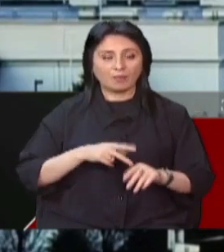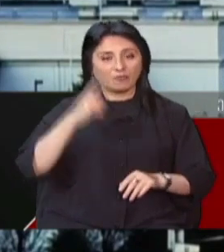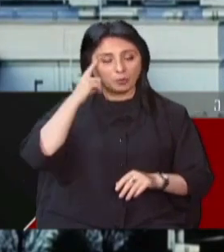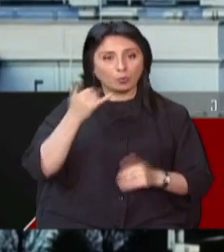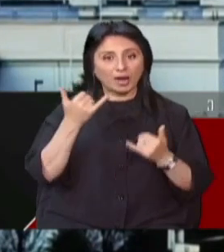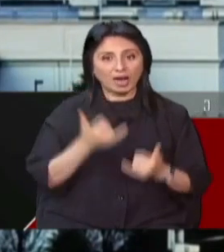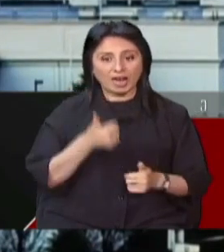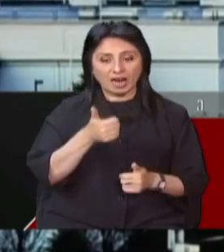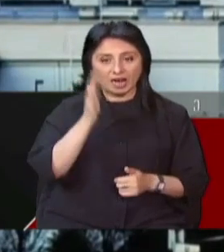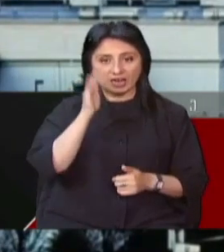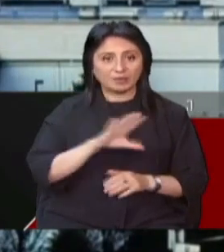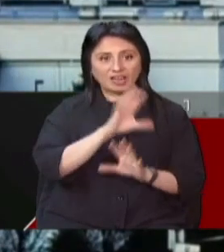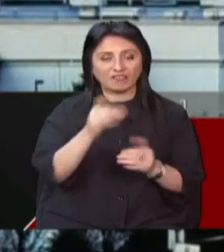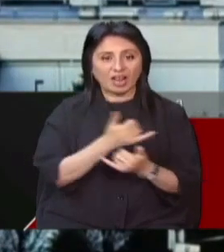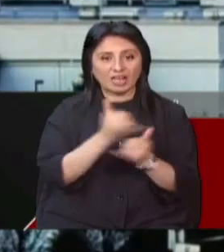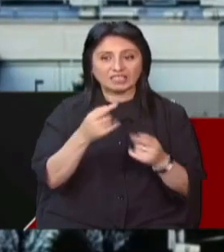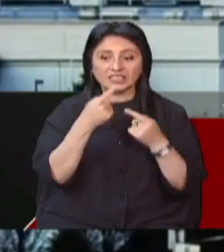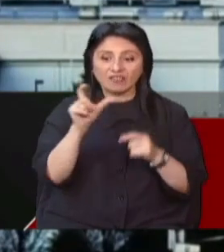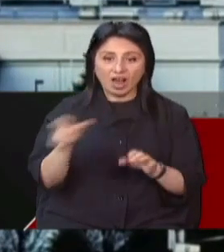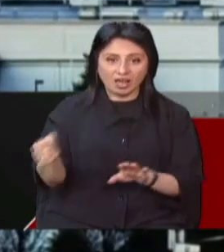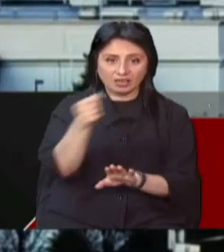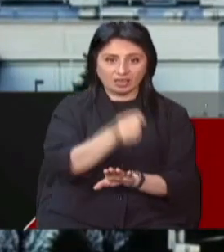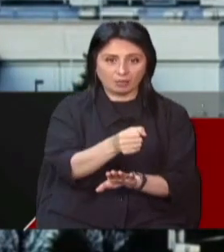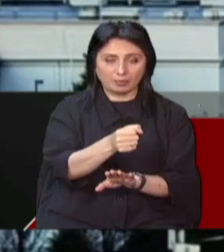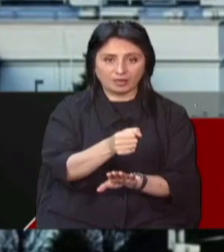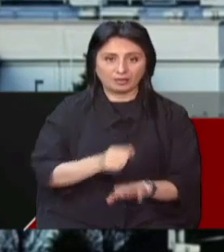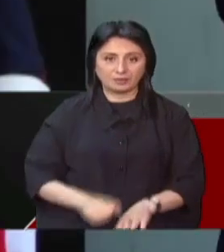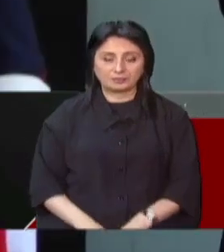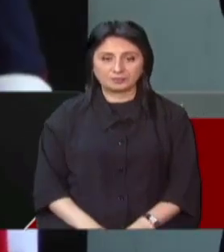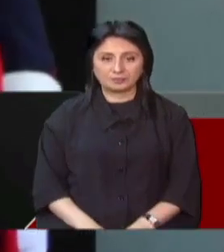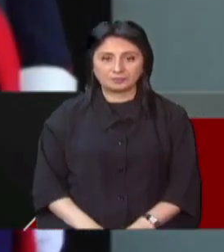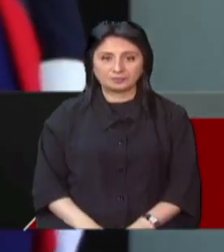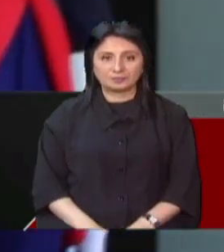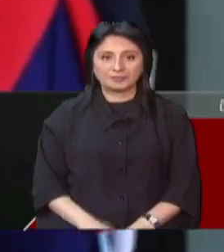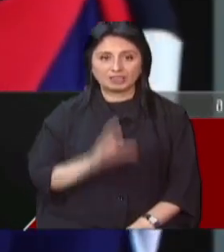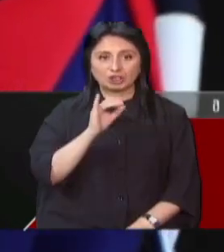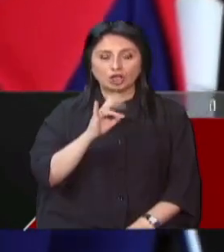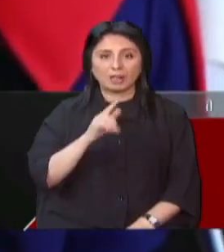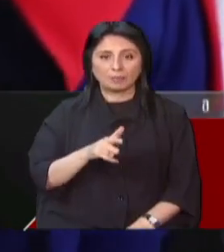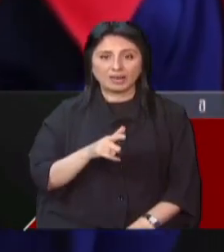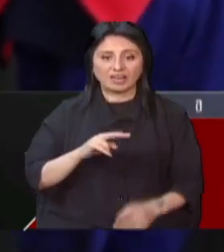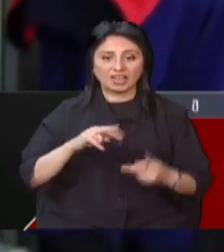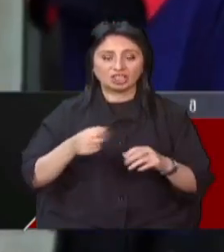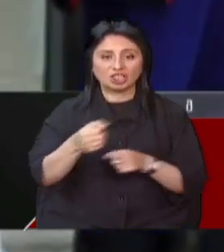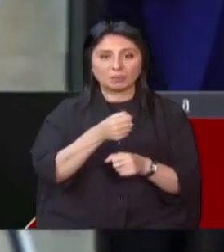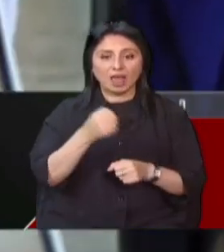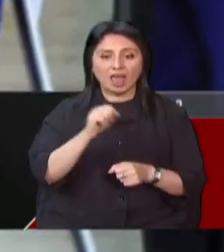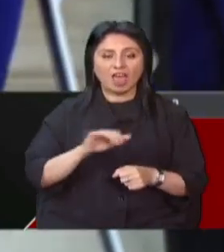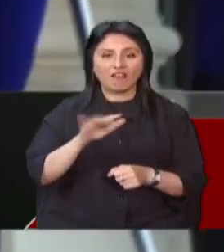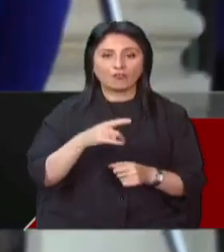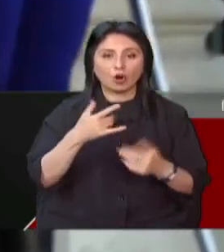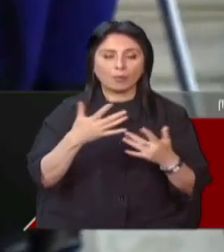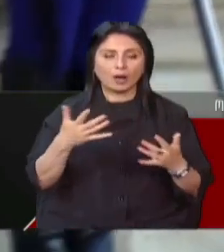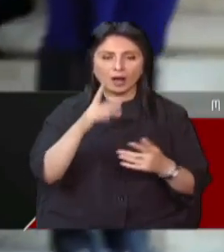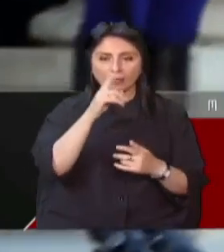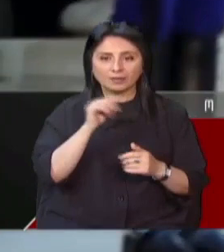ვფიქრობ, რომ ახლა კარგი იქნება ყველასთვის, რომ სხვა ადამიანი იყოს ალიანსის სათავეში. სტოლტენბერგის შემცვლელზე ევროპაში უკვე მრავალი